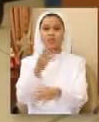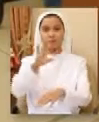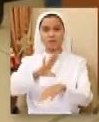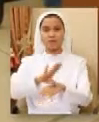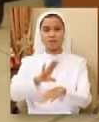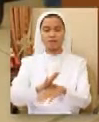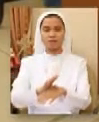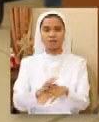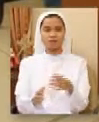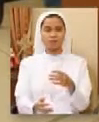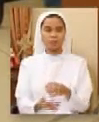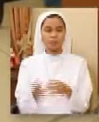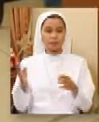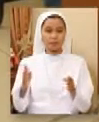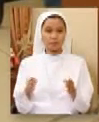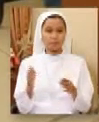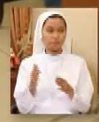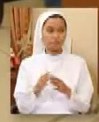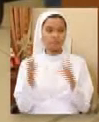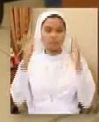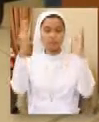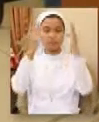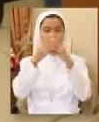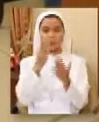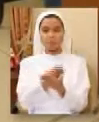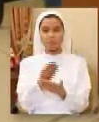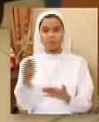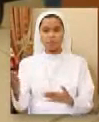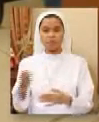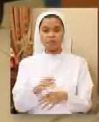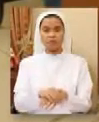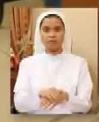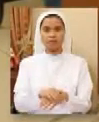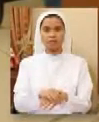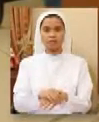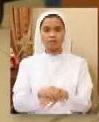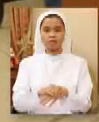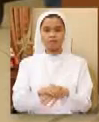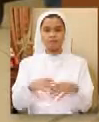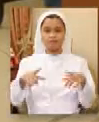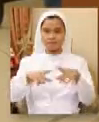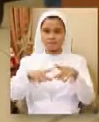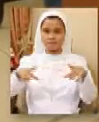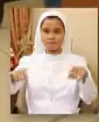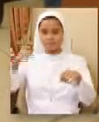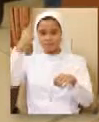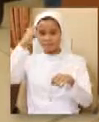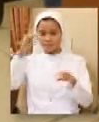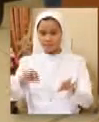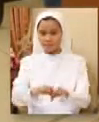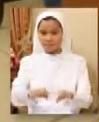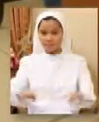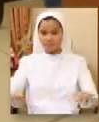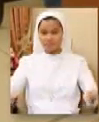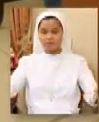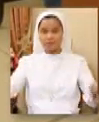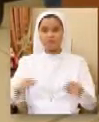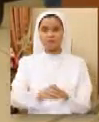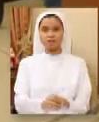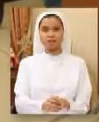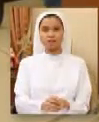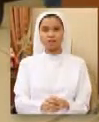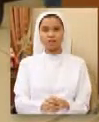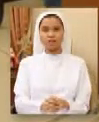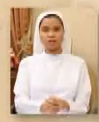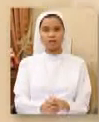ng mga tiles, hindi ko naman kinukuha yung class A. Mm-hmm. Mga class A, may mga tapya sa likod. Pero ilalagay ko sa kitchen, pero matibay din